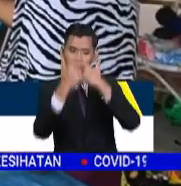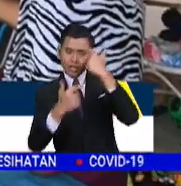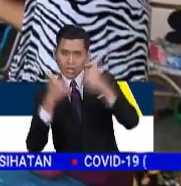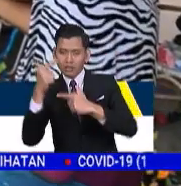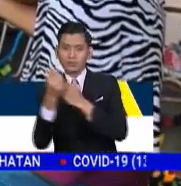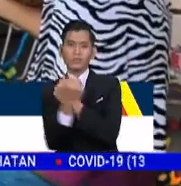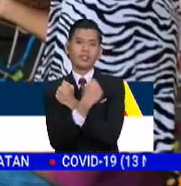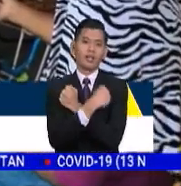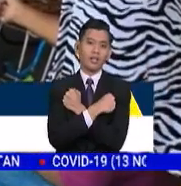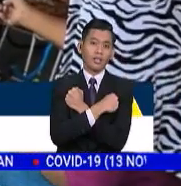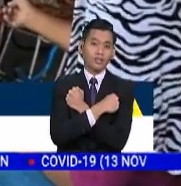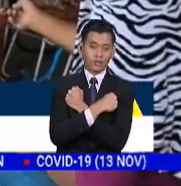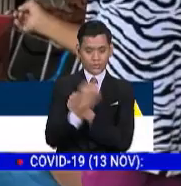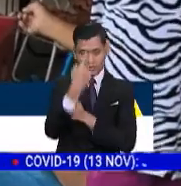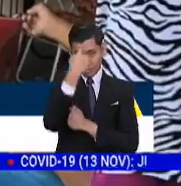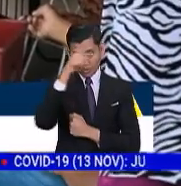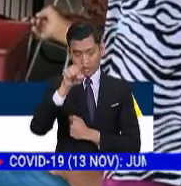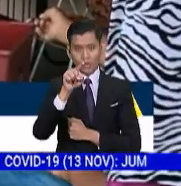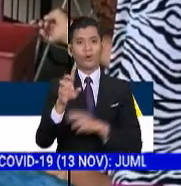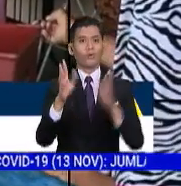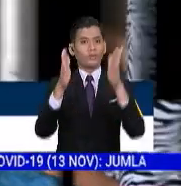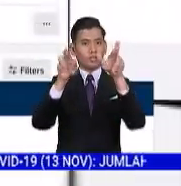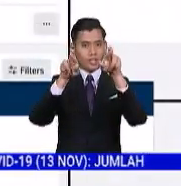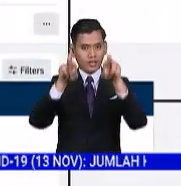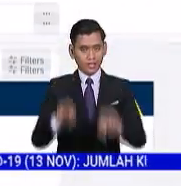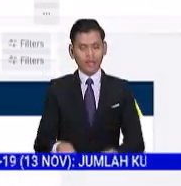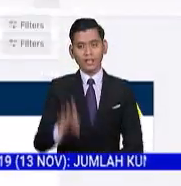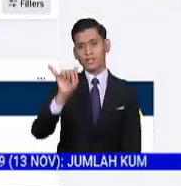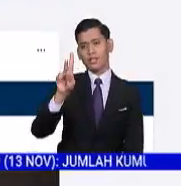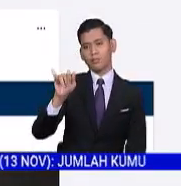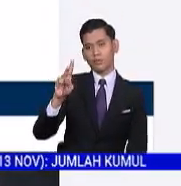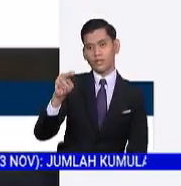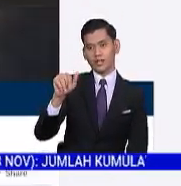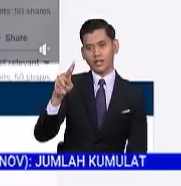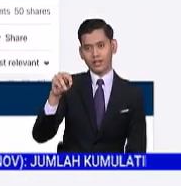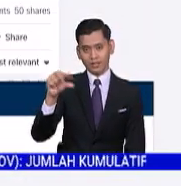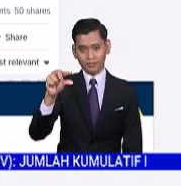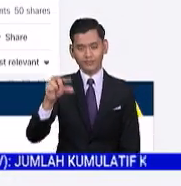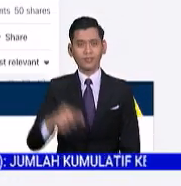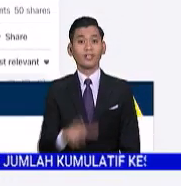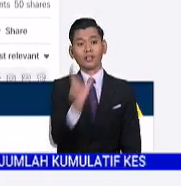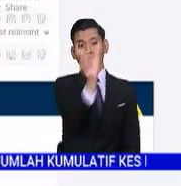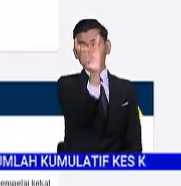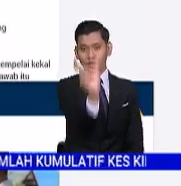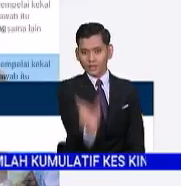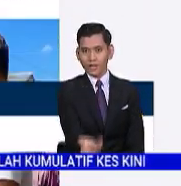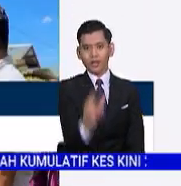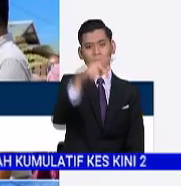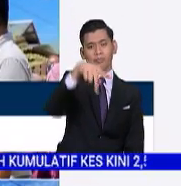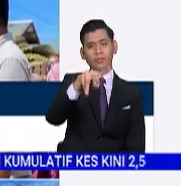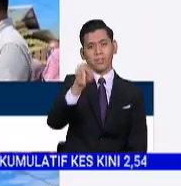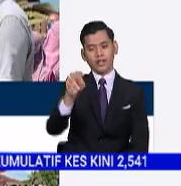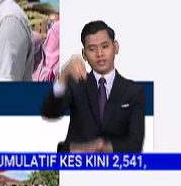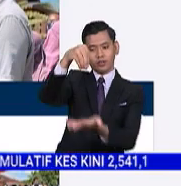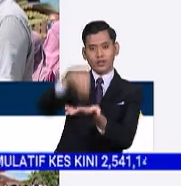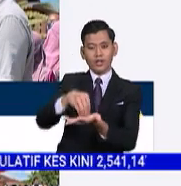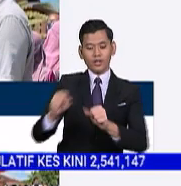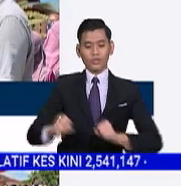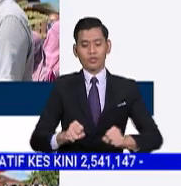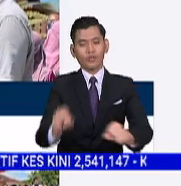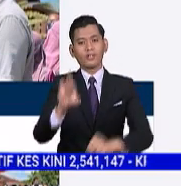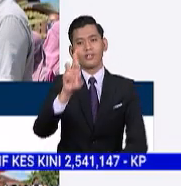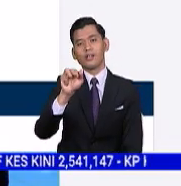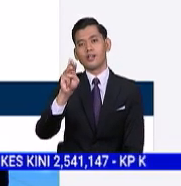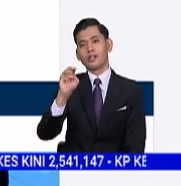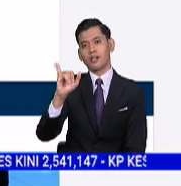kasih bersama warga Dun Tabuh Naneng. Calon Perikatan Nasional PN Dun Sungai Rambai, Muhammad Jeffrey